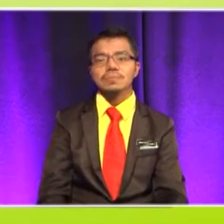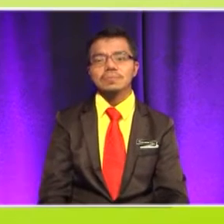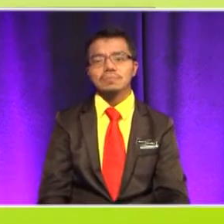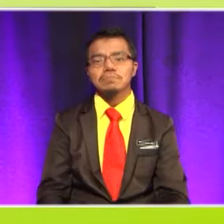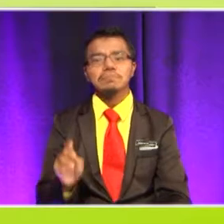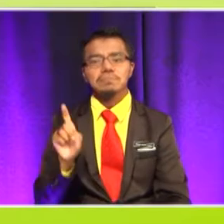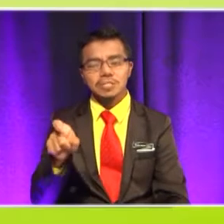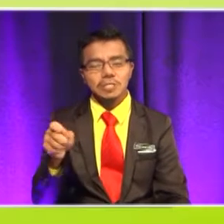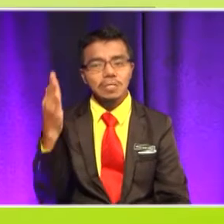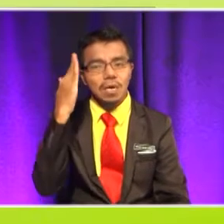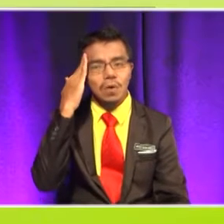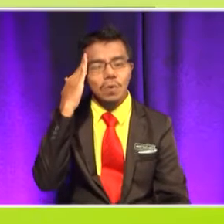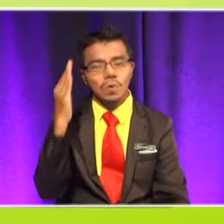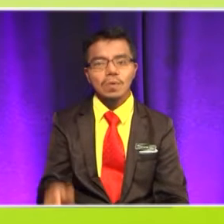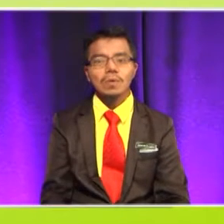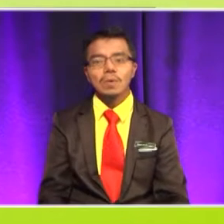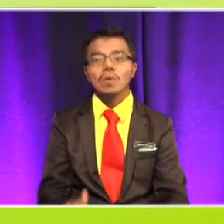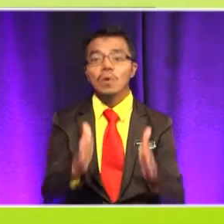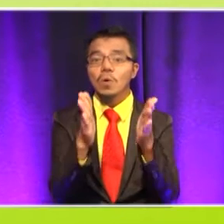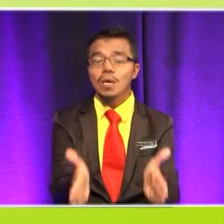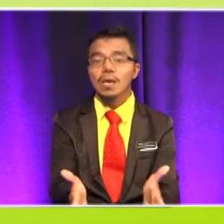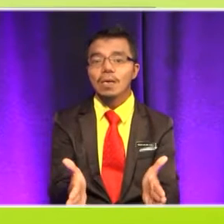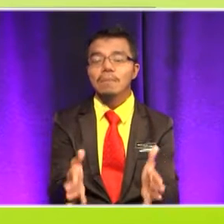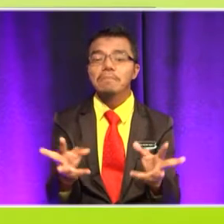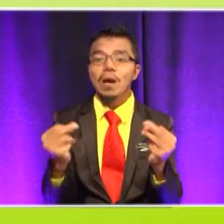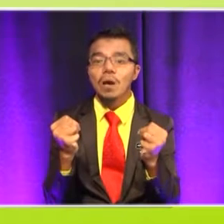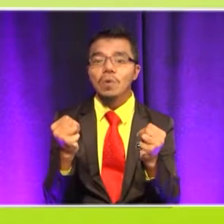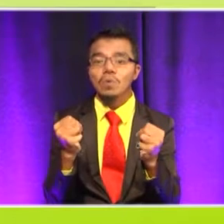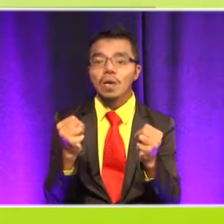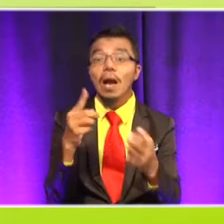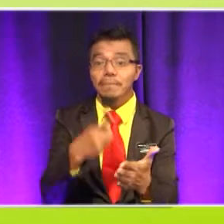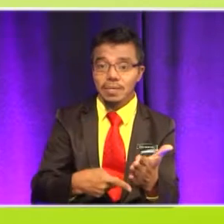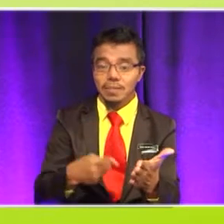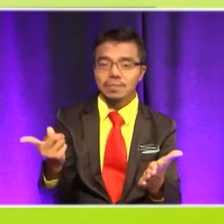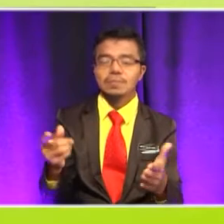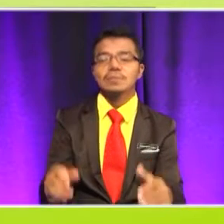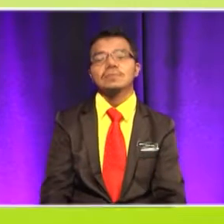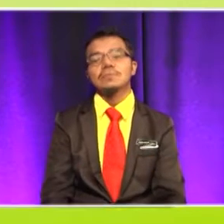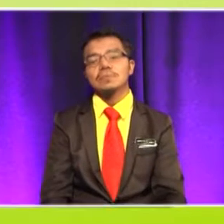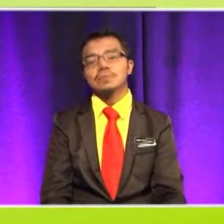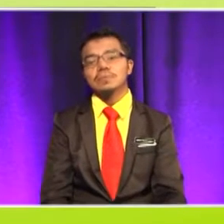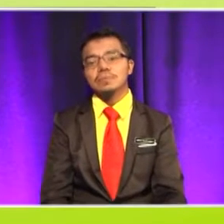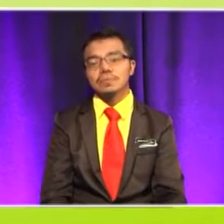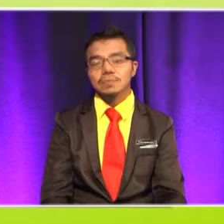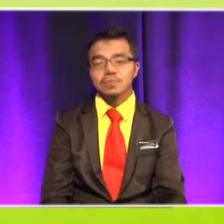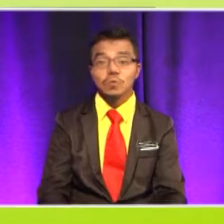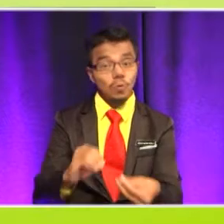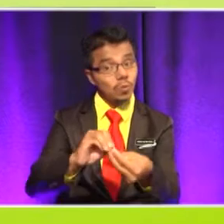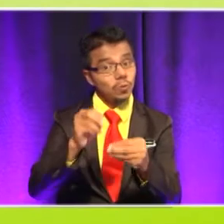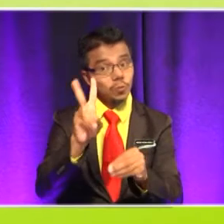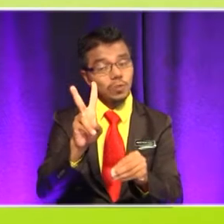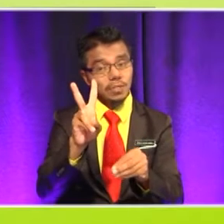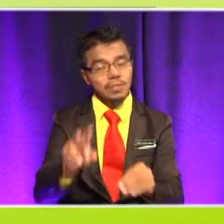daripada produk kita itu yang pertama yang kedua adalah penyelesaian masalah indentif penyelesaian masalah identik Maksudnya kita